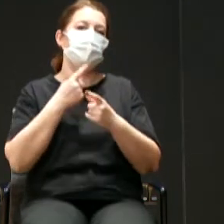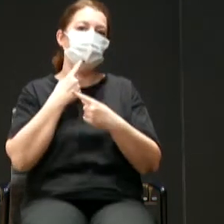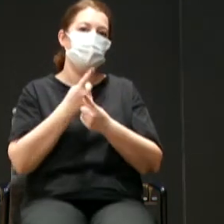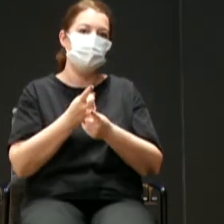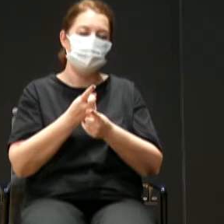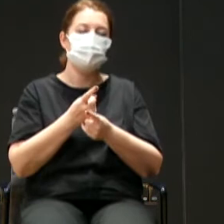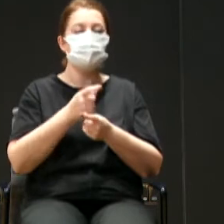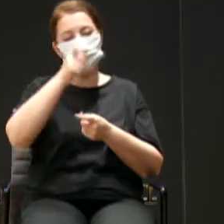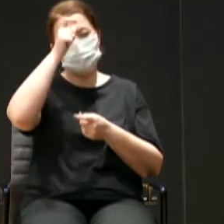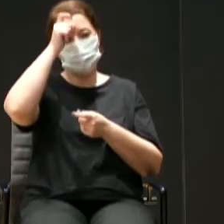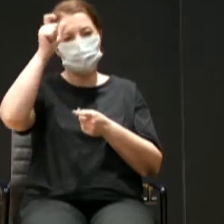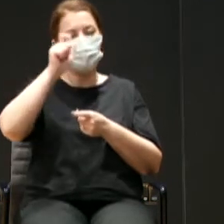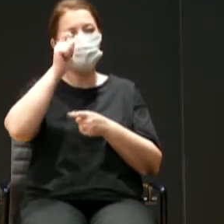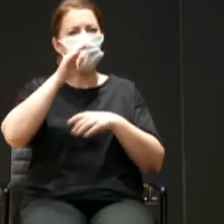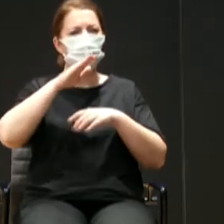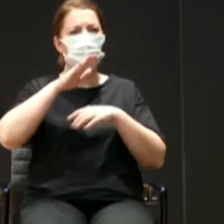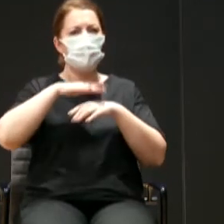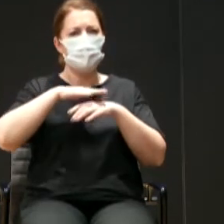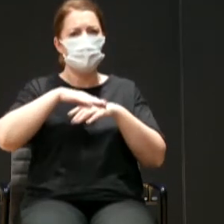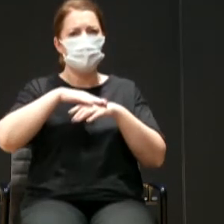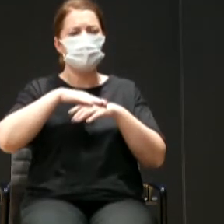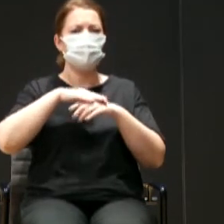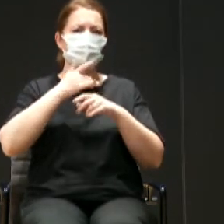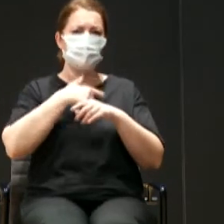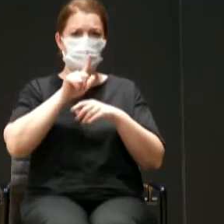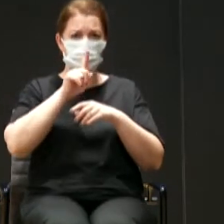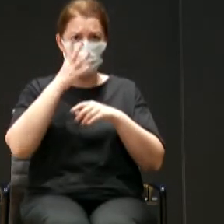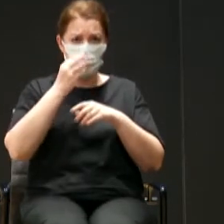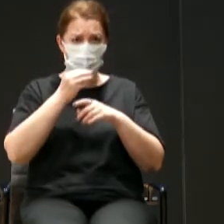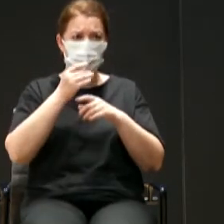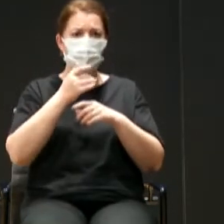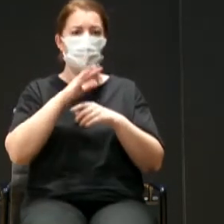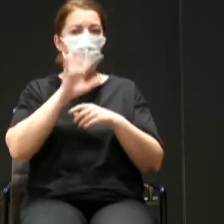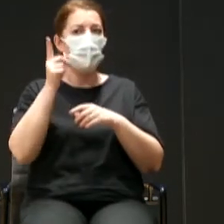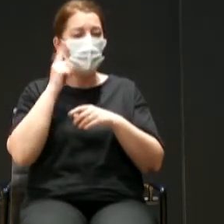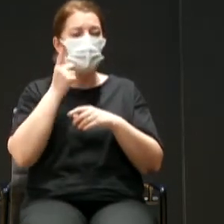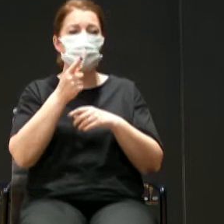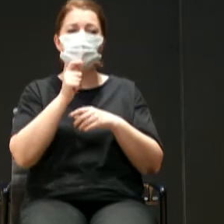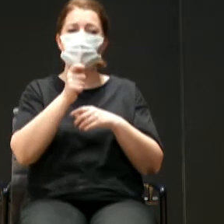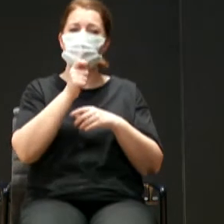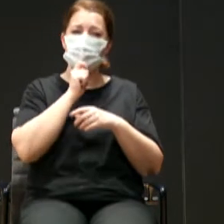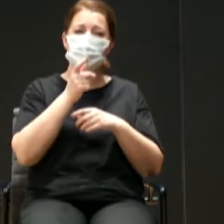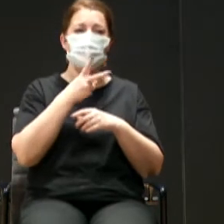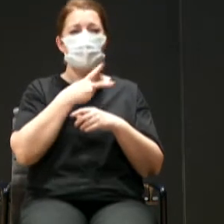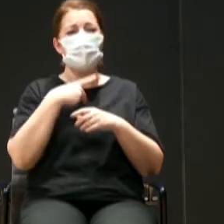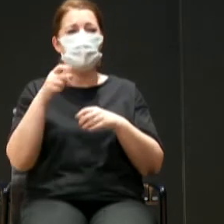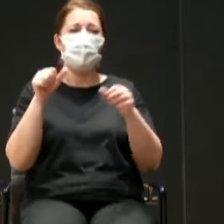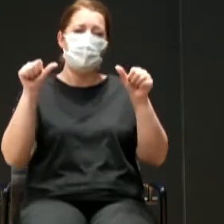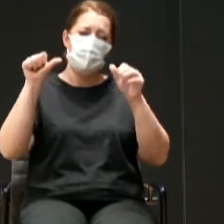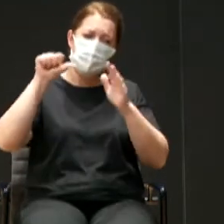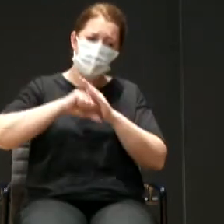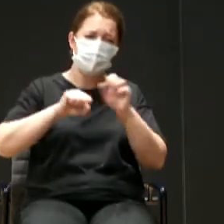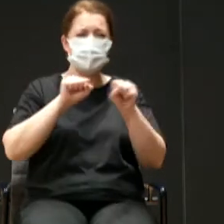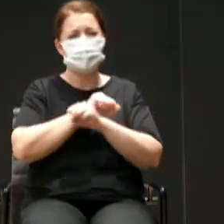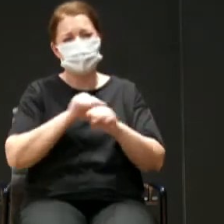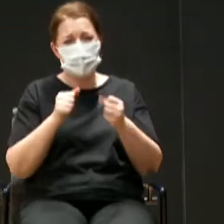Türkiye'de yapılan ihaleleri canlı yayınlarsınız, haberiniz olur. Ama buraya çıkıp mikrofonu alıp belediye battı, şöyle oldu,